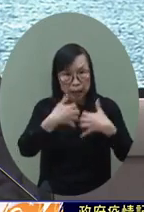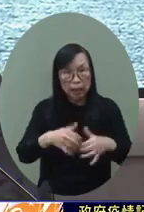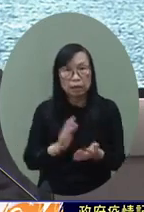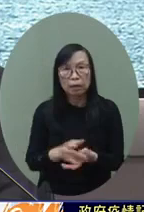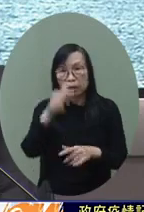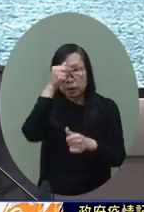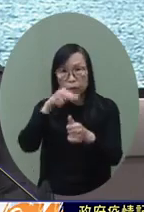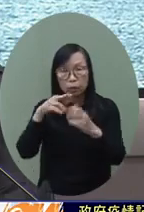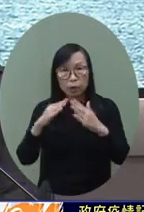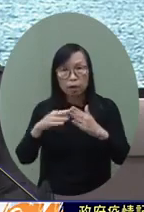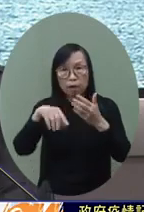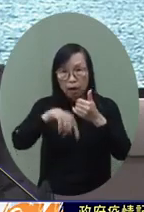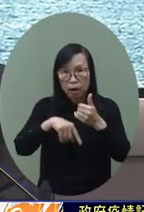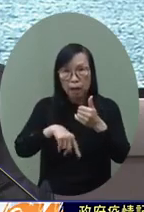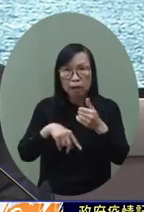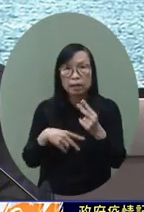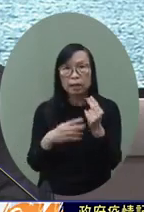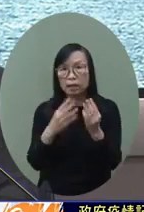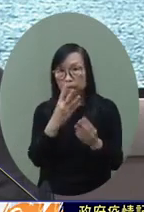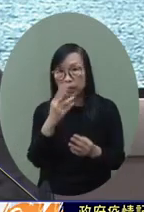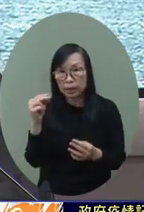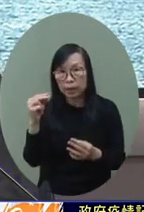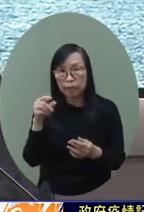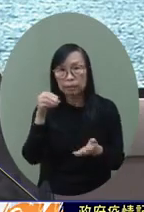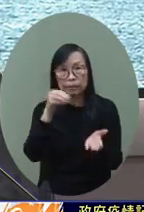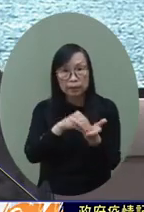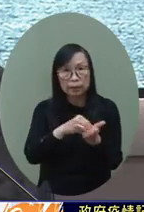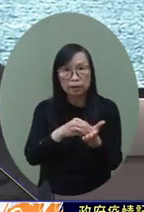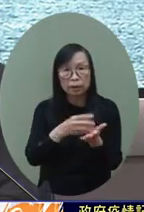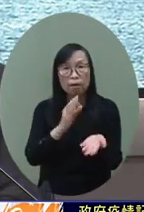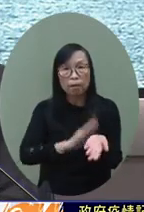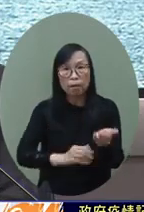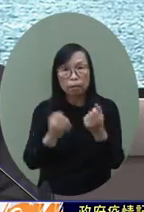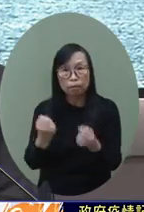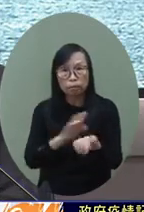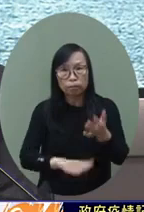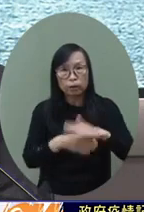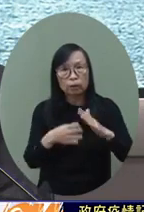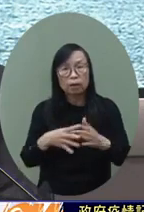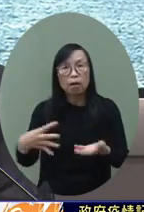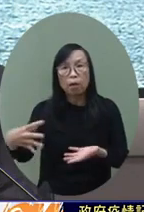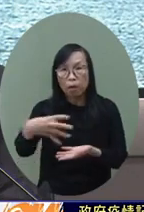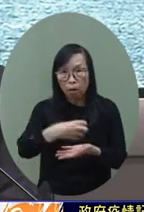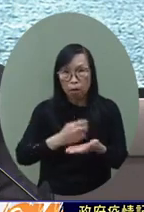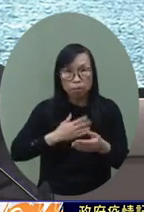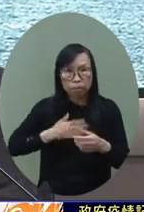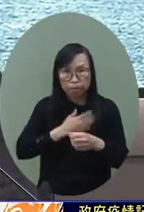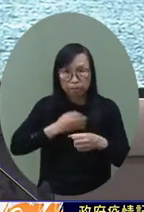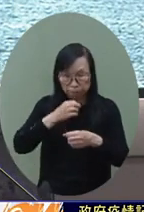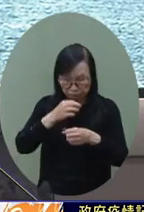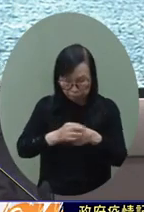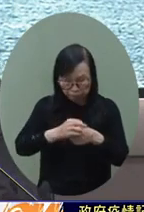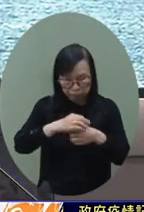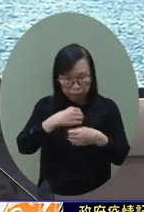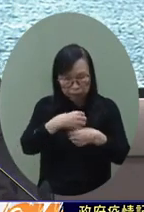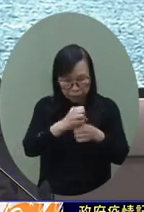醫管局下下47間指定的普通科門診，去索取這些深喉唾液的